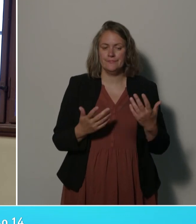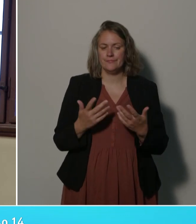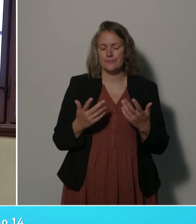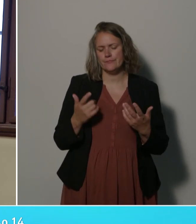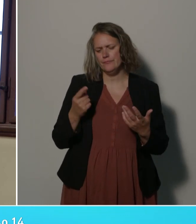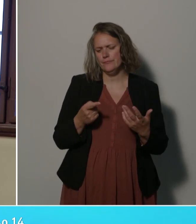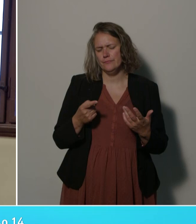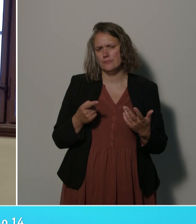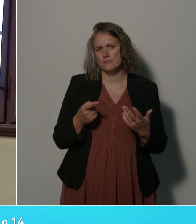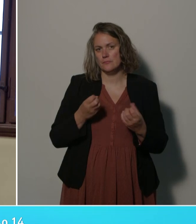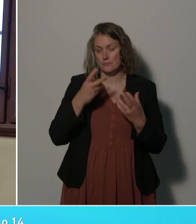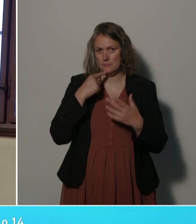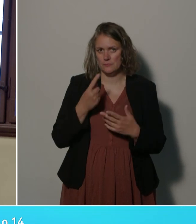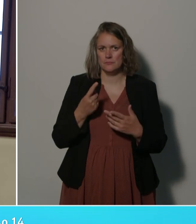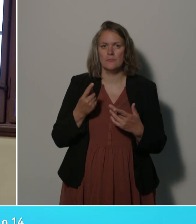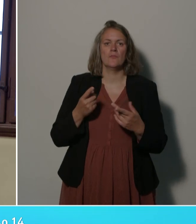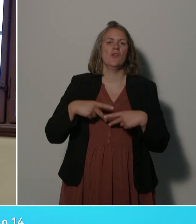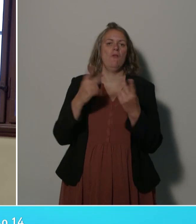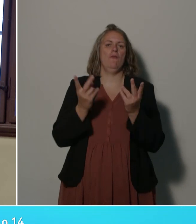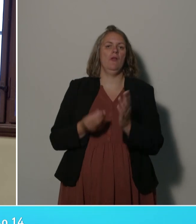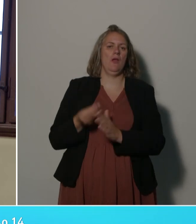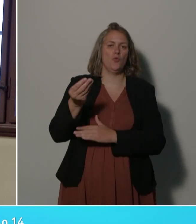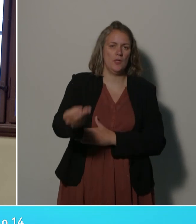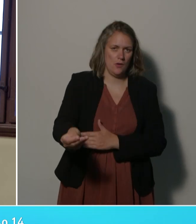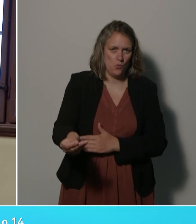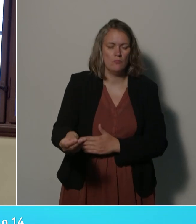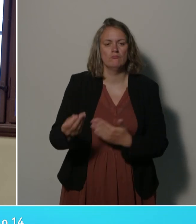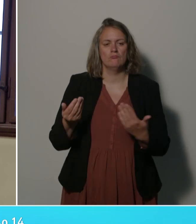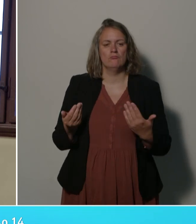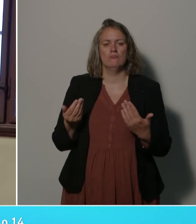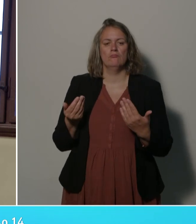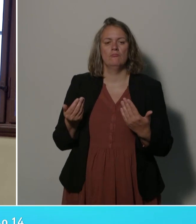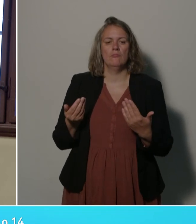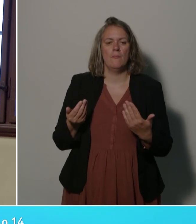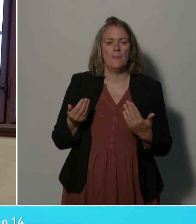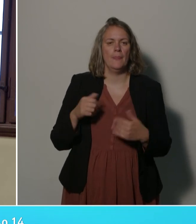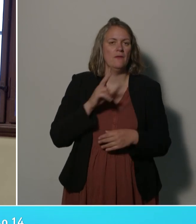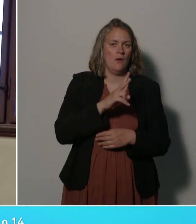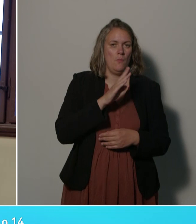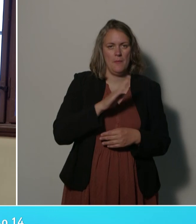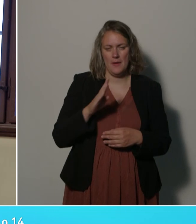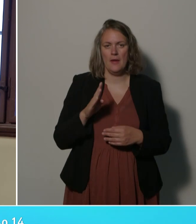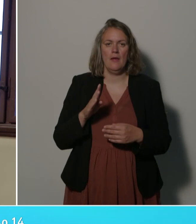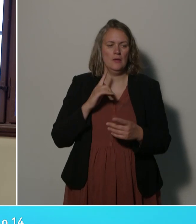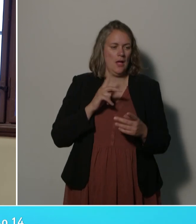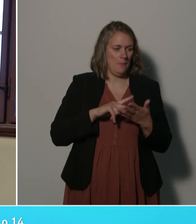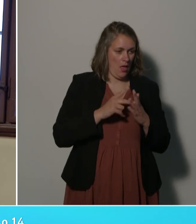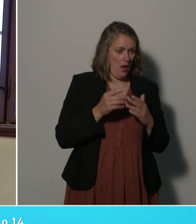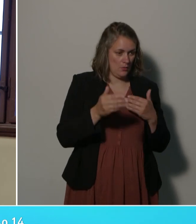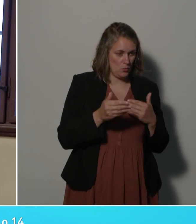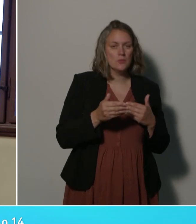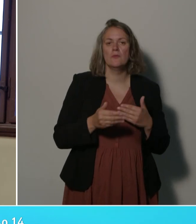hier natürlich auch wieder im Rahmen der Offenlage, die länger als das BauGB vorsieht, die wir